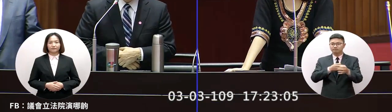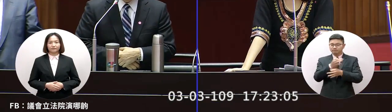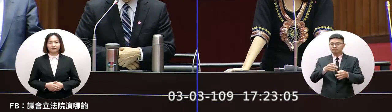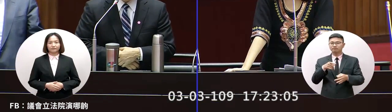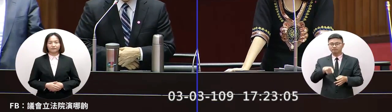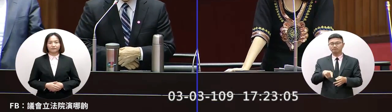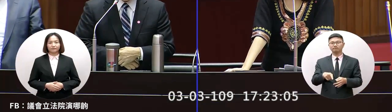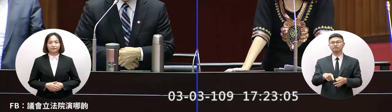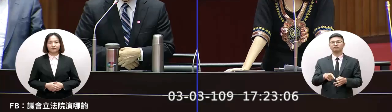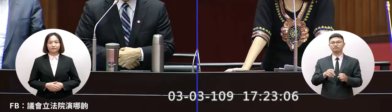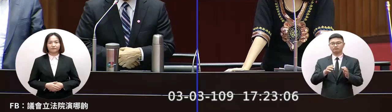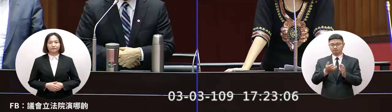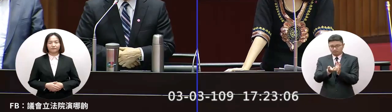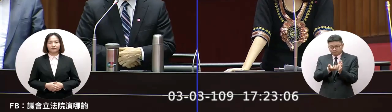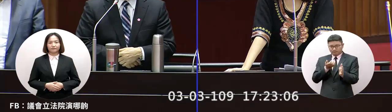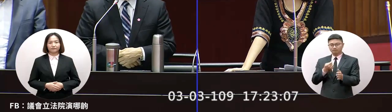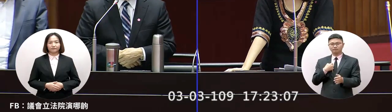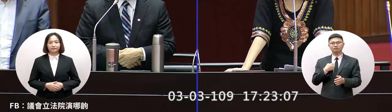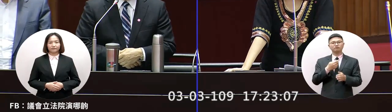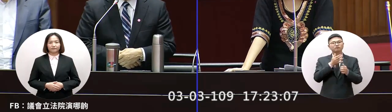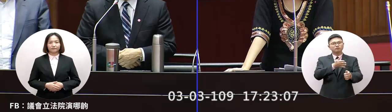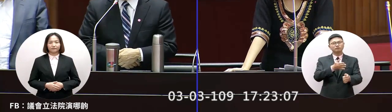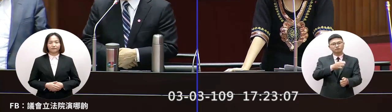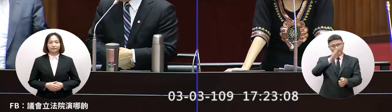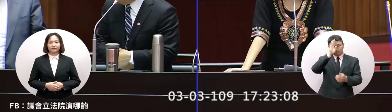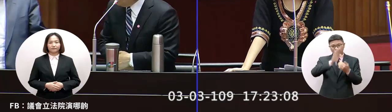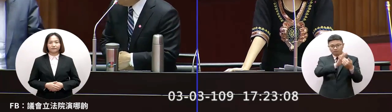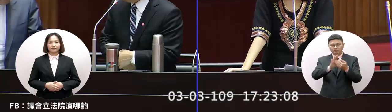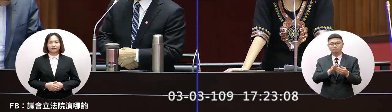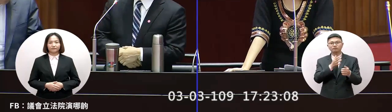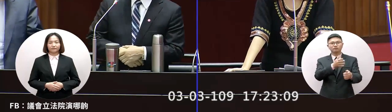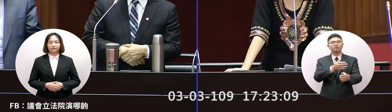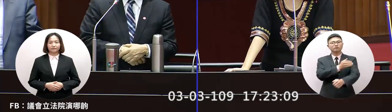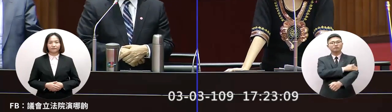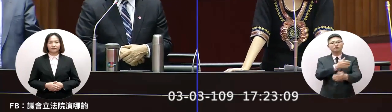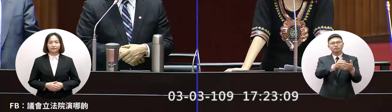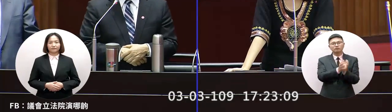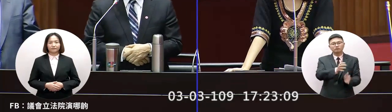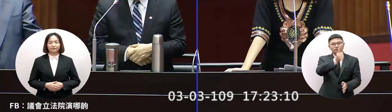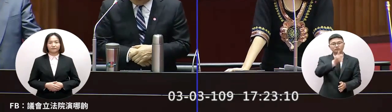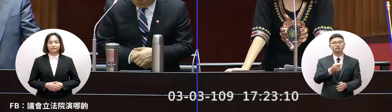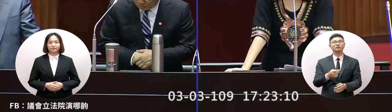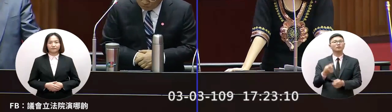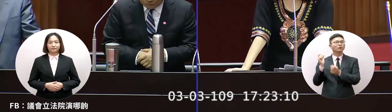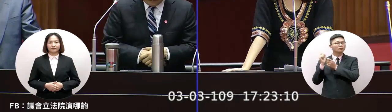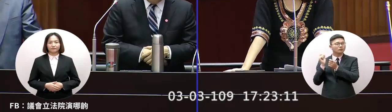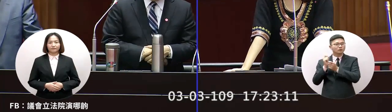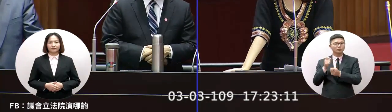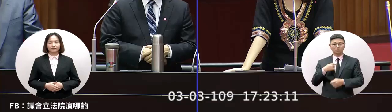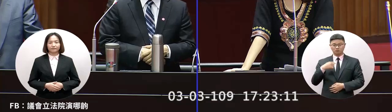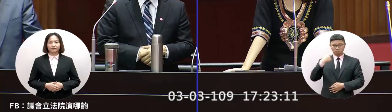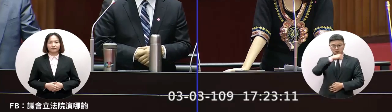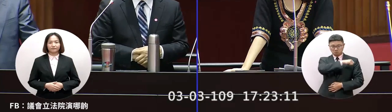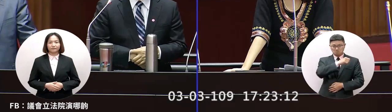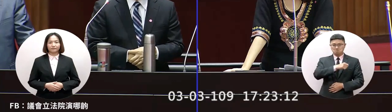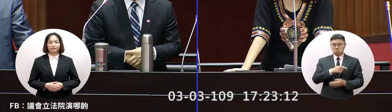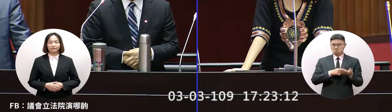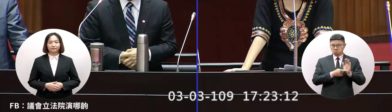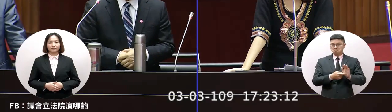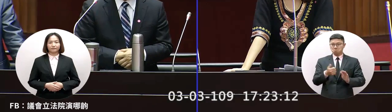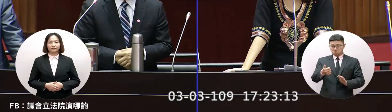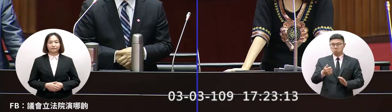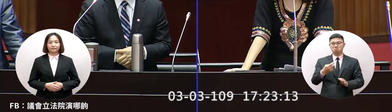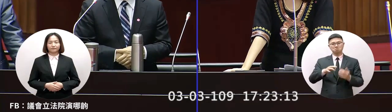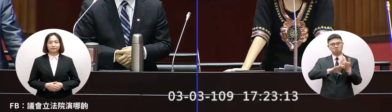要就防疫的一些问题就教于我们时钟部长啊。那当然，过去这一段时间，台湾的表现在国际上面是